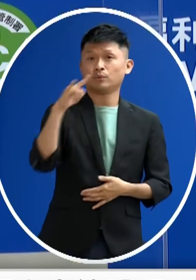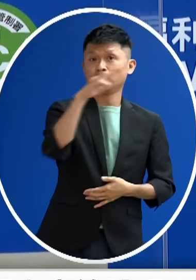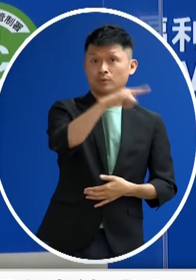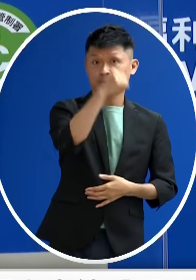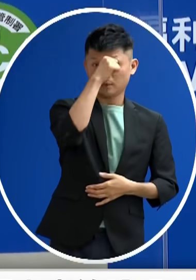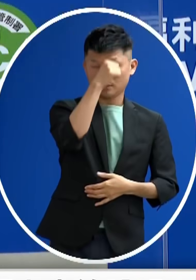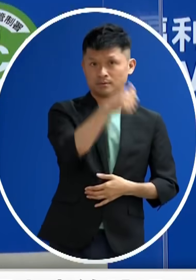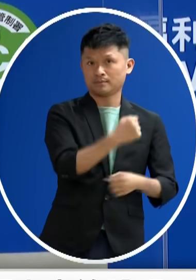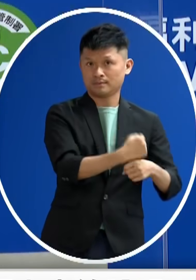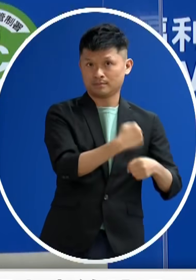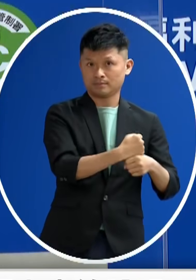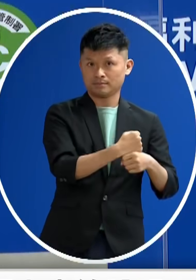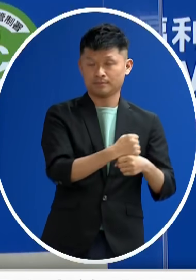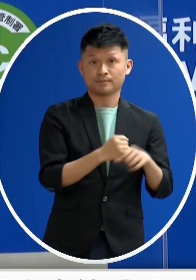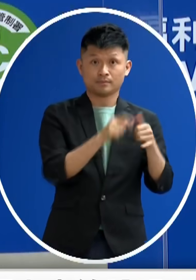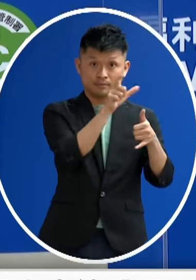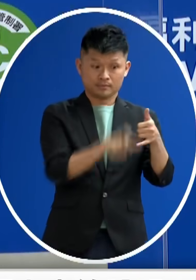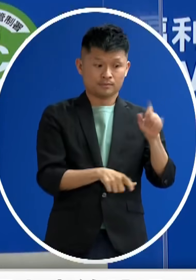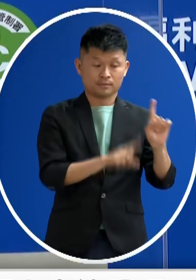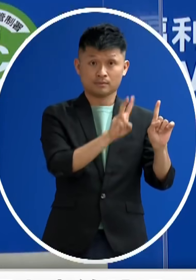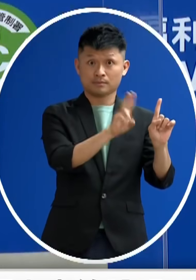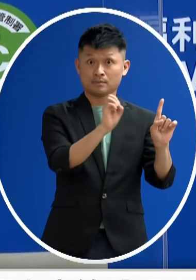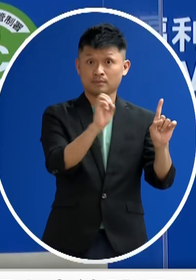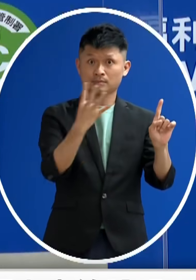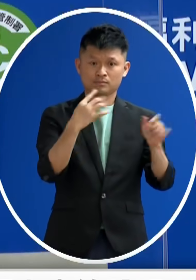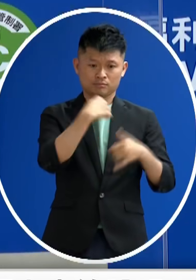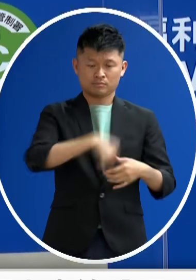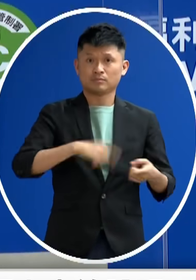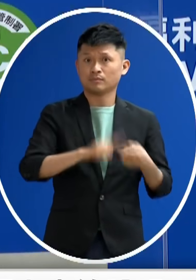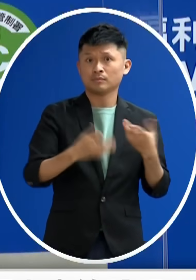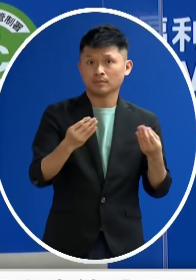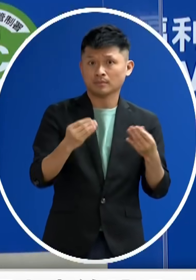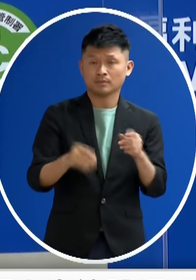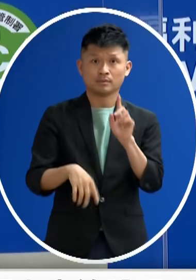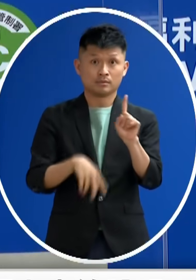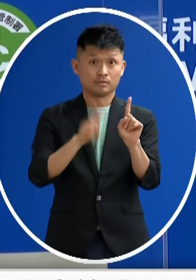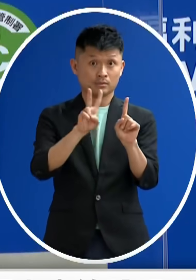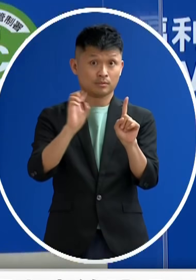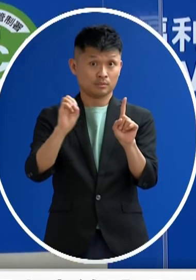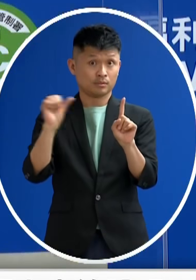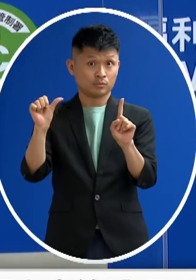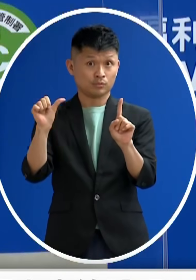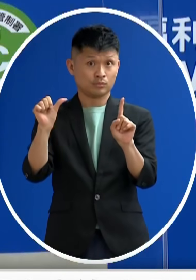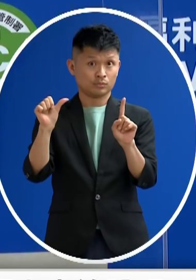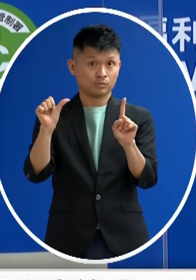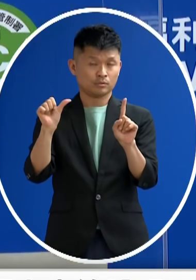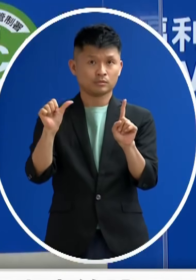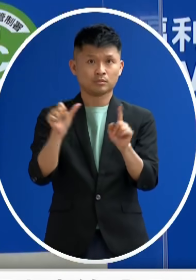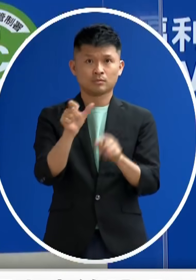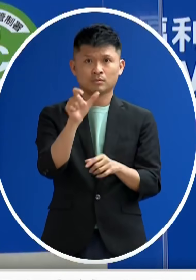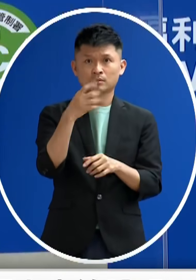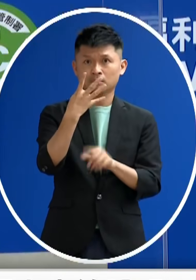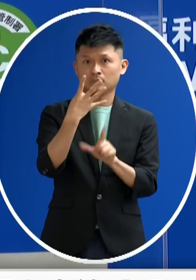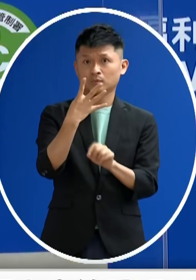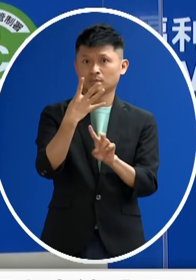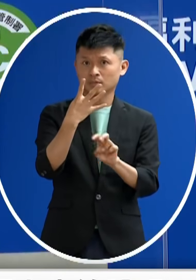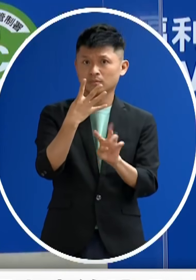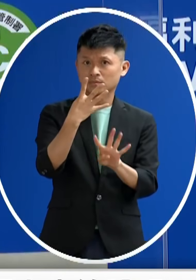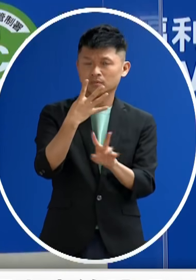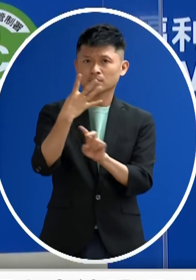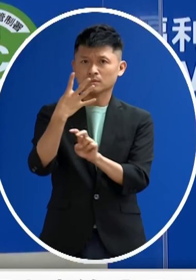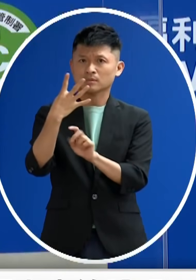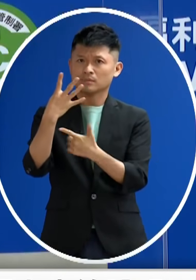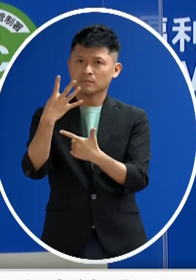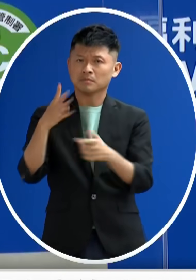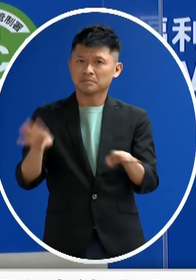那其中1204他没有症状，那1205 1205在4月24、4月26哈